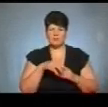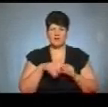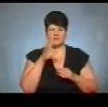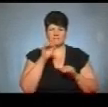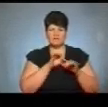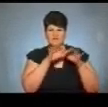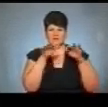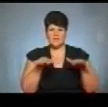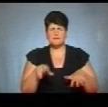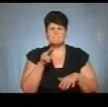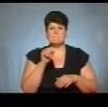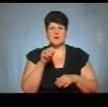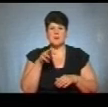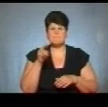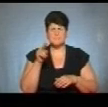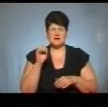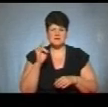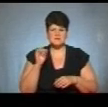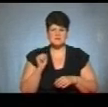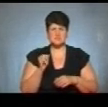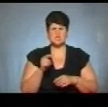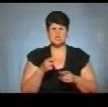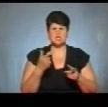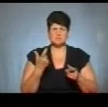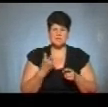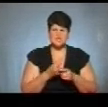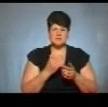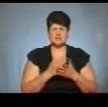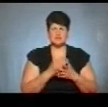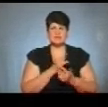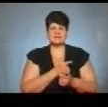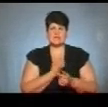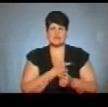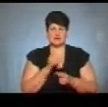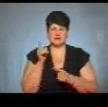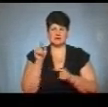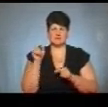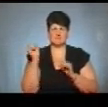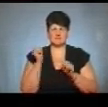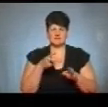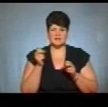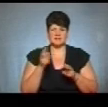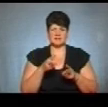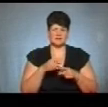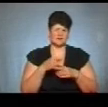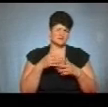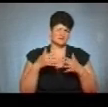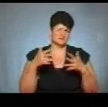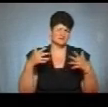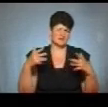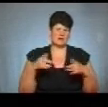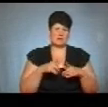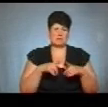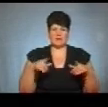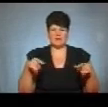різні памперсів багато, шприців знаходимо. Ну, та з лікарні там викидають теж, бог зна що, якісь пеленки,